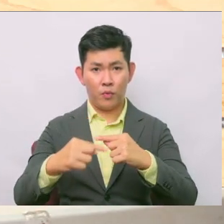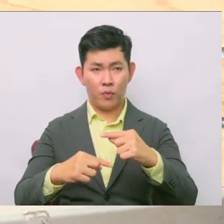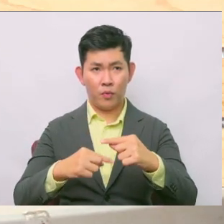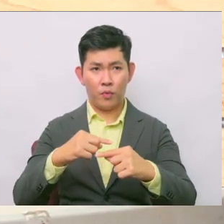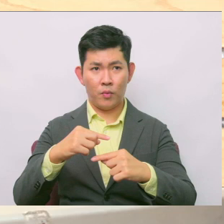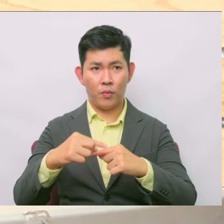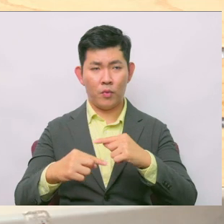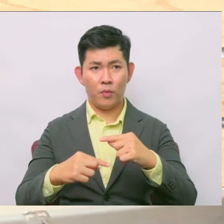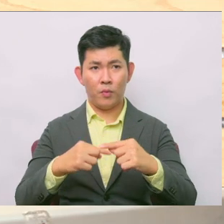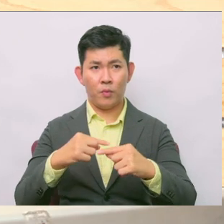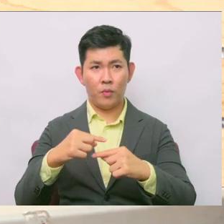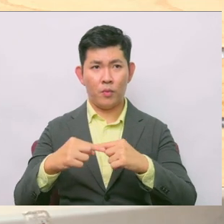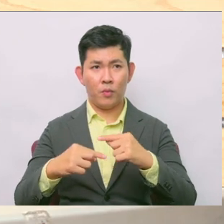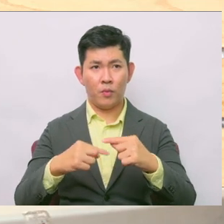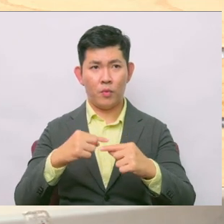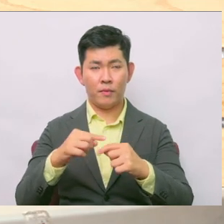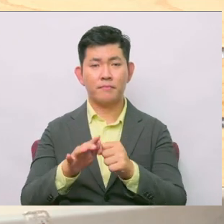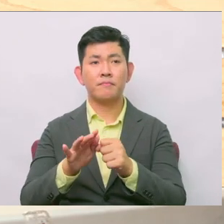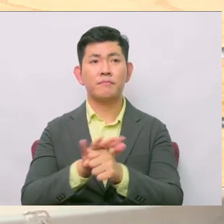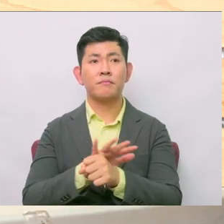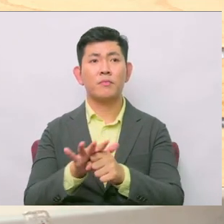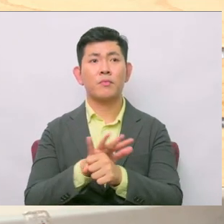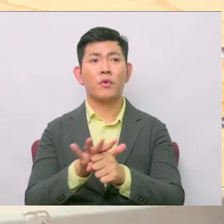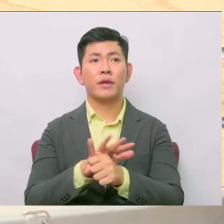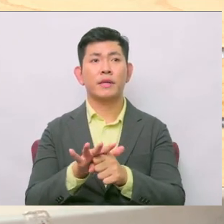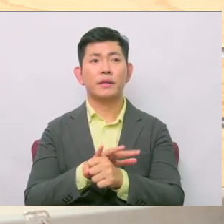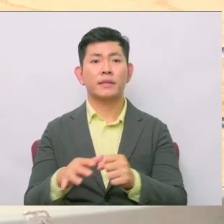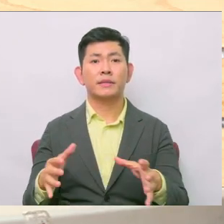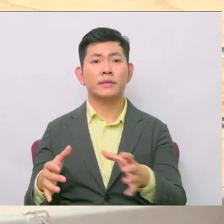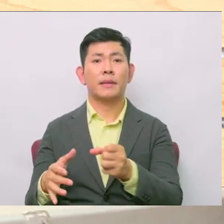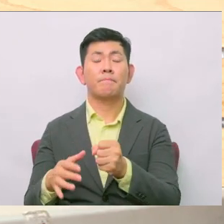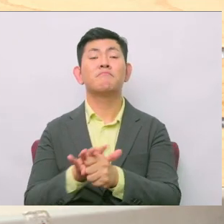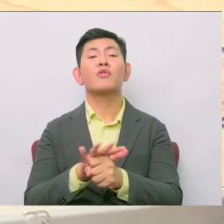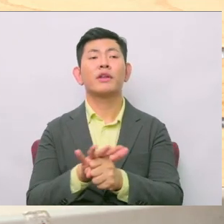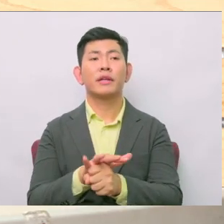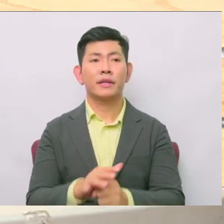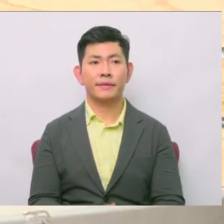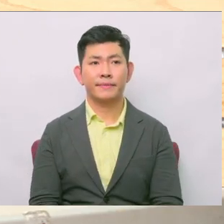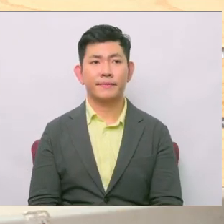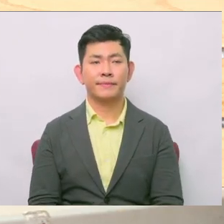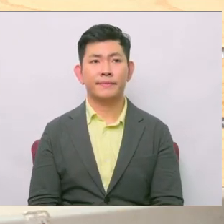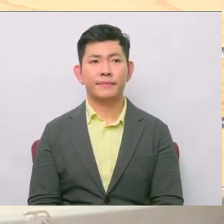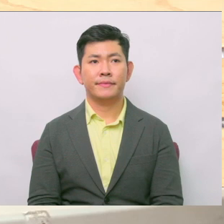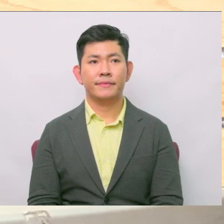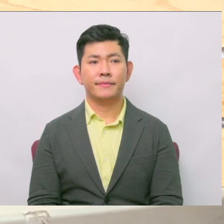เราก็กะดูนะคะมันจะพอดีกับที่มือเราจับนะคะตรงด้ามจับเน